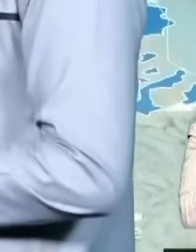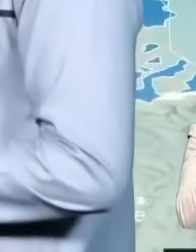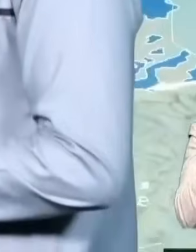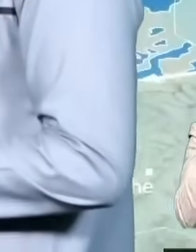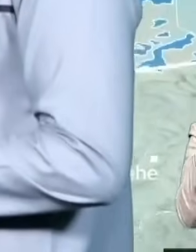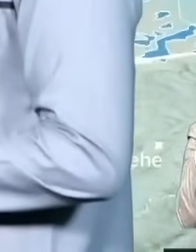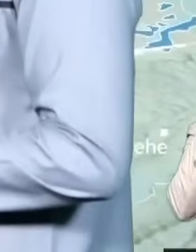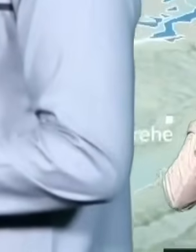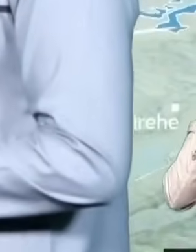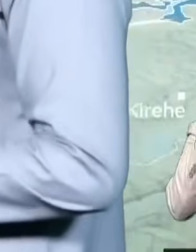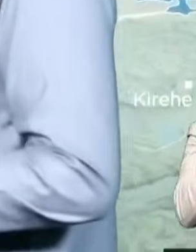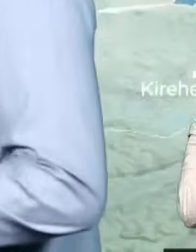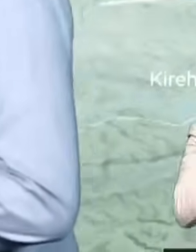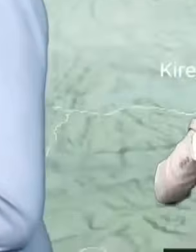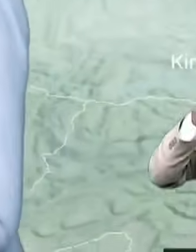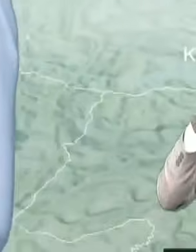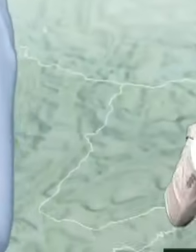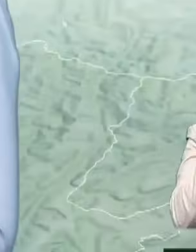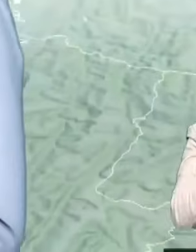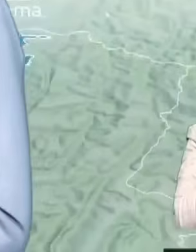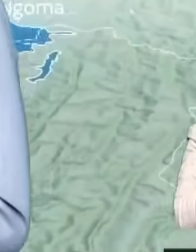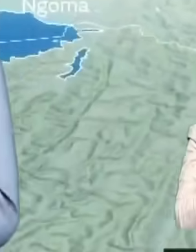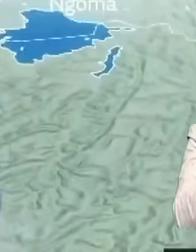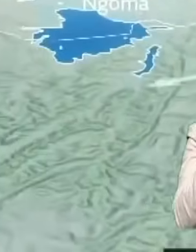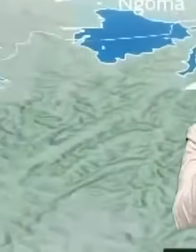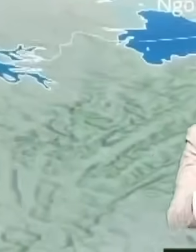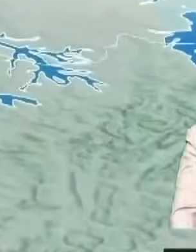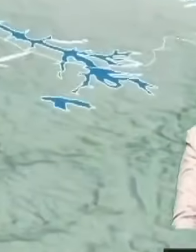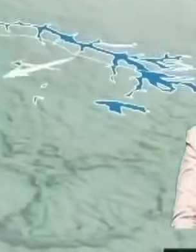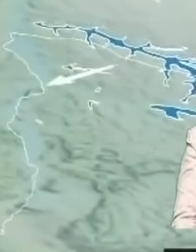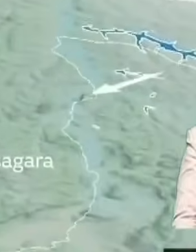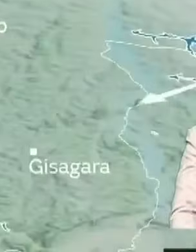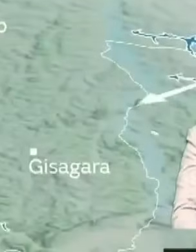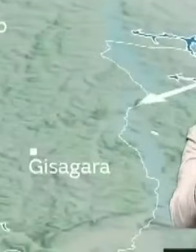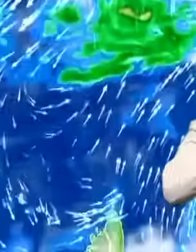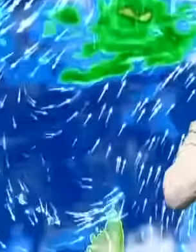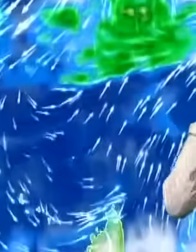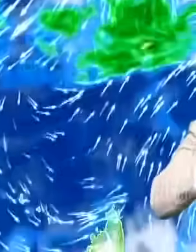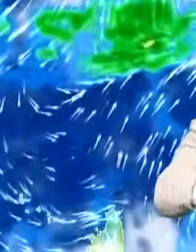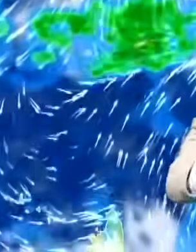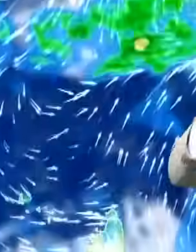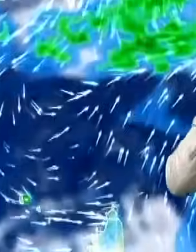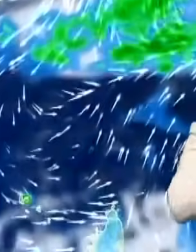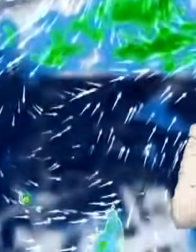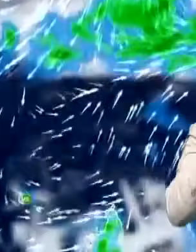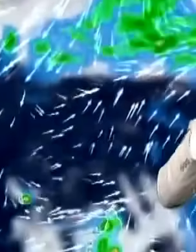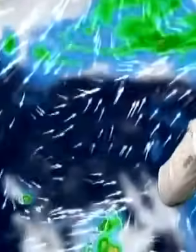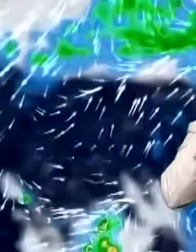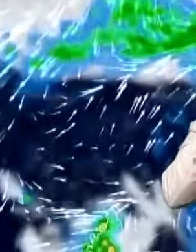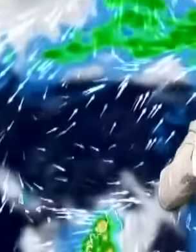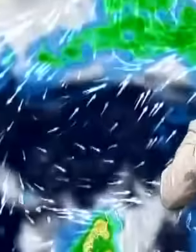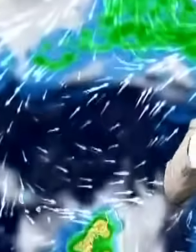rero uzaba uringaniye ndetse unahereye. Naho mu minsi itanu iri imbere biteganyijwe yuko